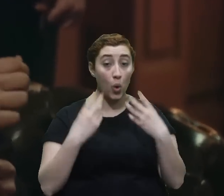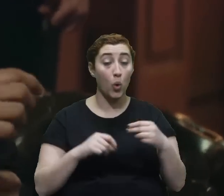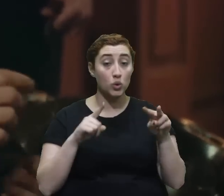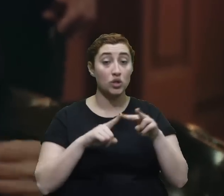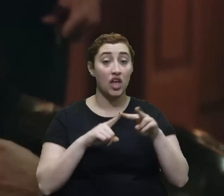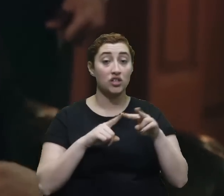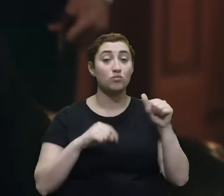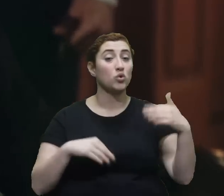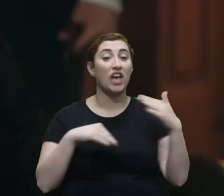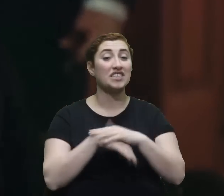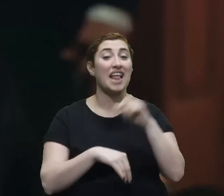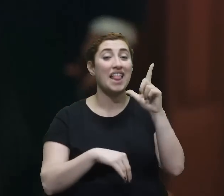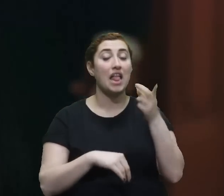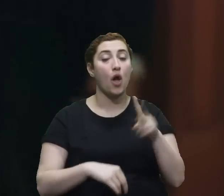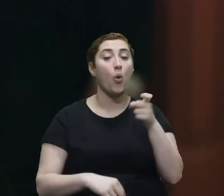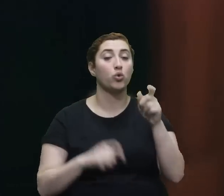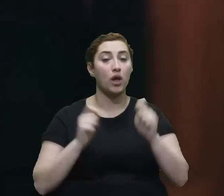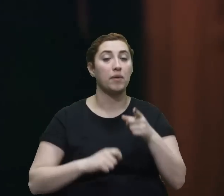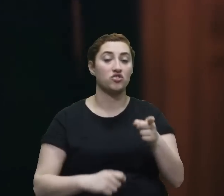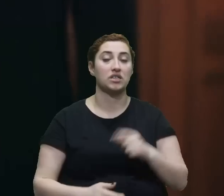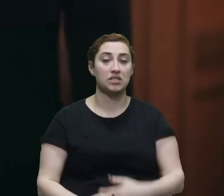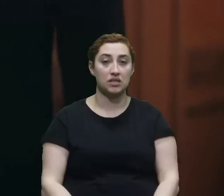Nijat. Bu gece Leyla'yı öldüreceksin.